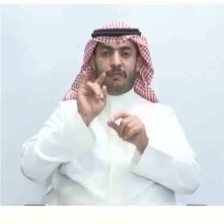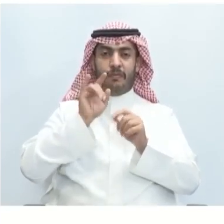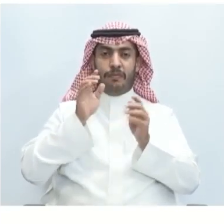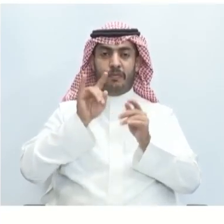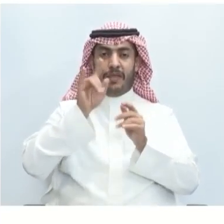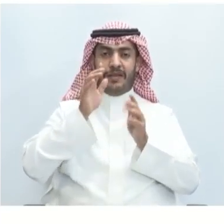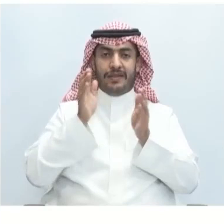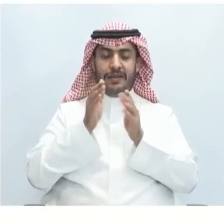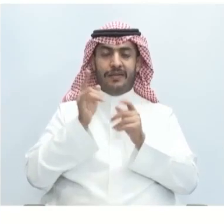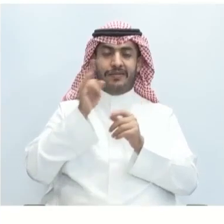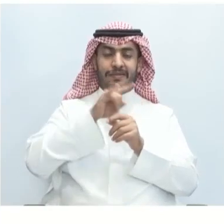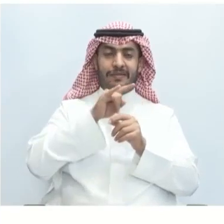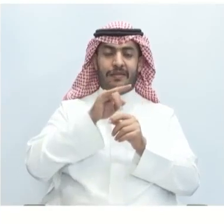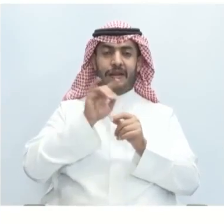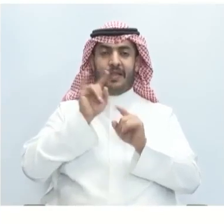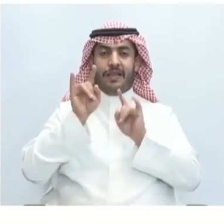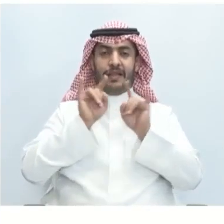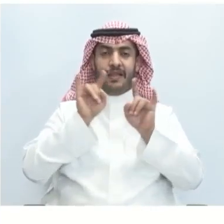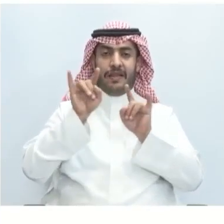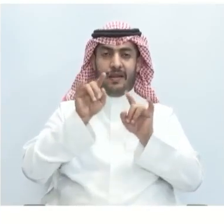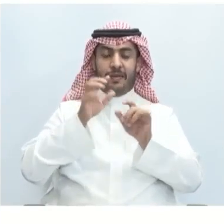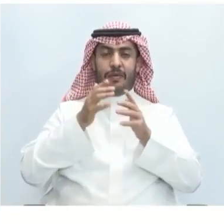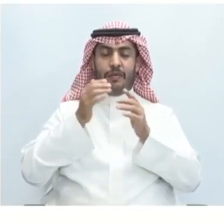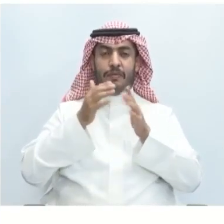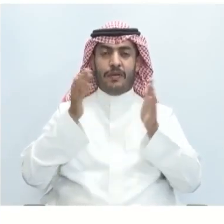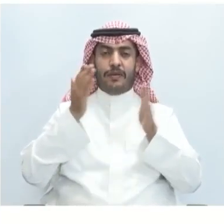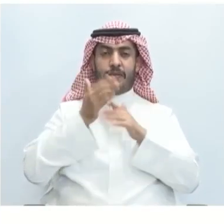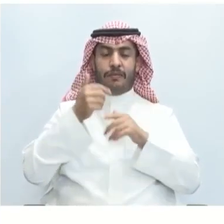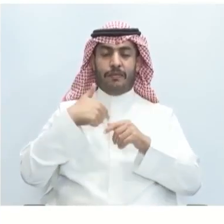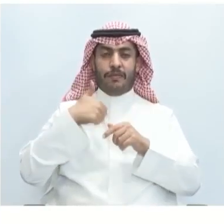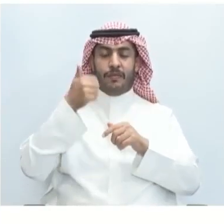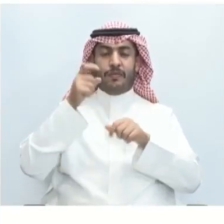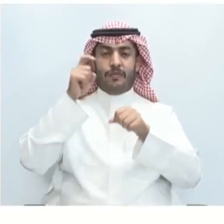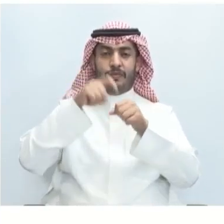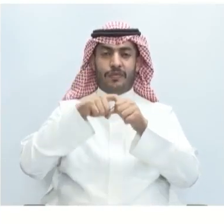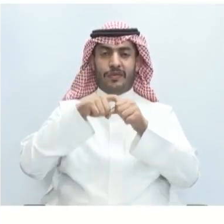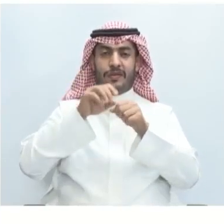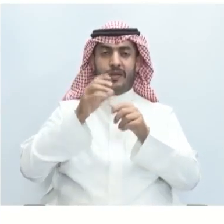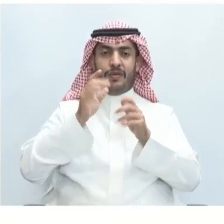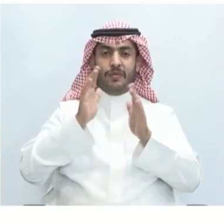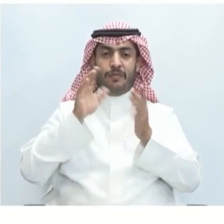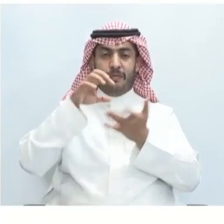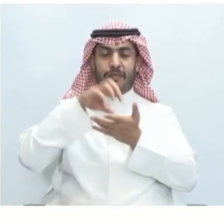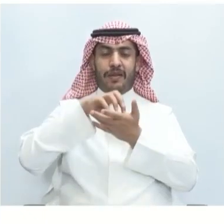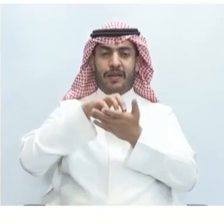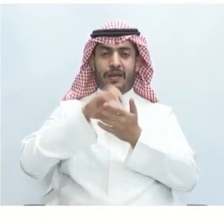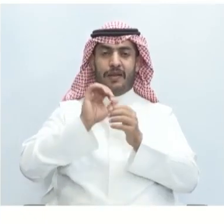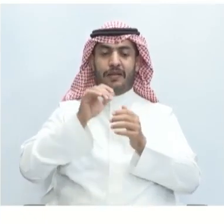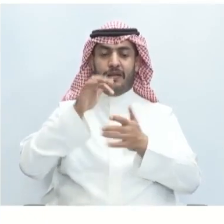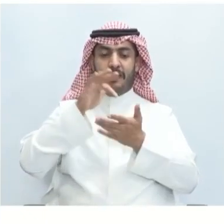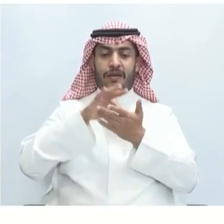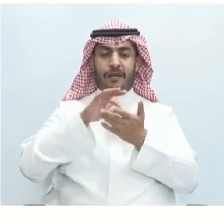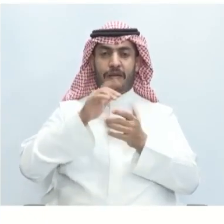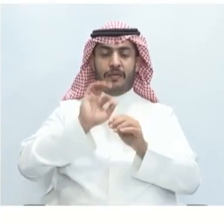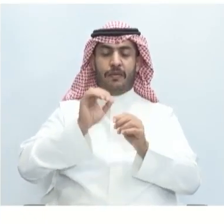صغير الى اخر الى طائره اخرى في مطار اكبر حجم كي يتمكنوا من الوصول الى الوجهه المقصوده اذا